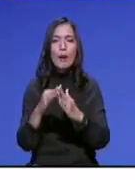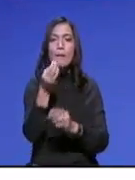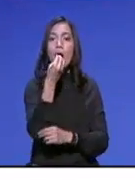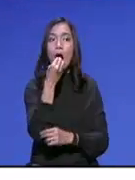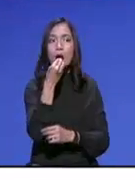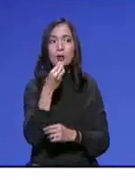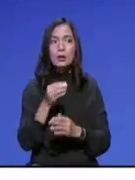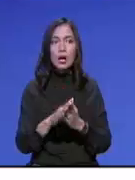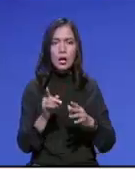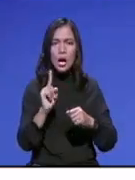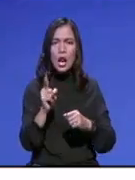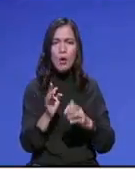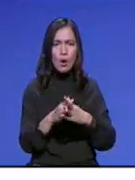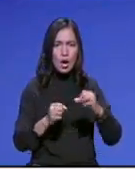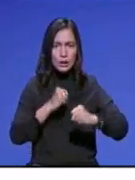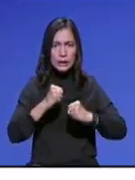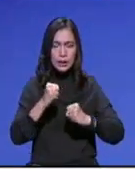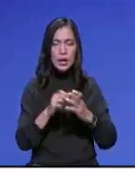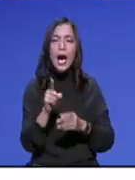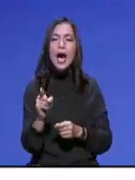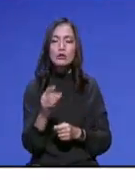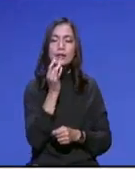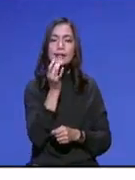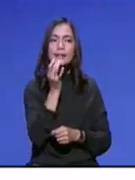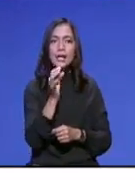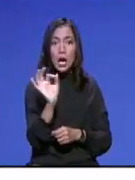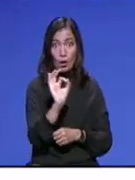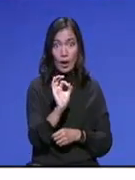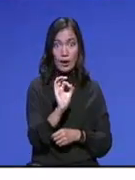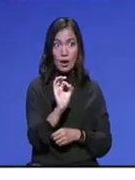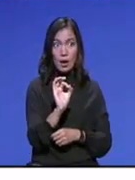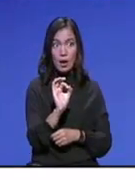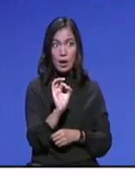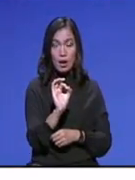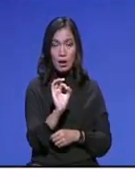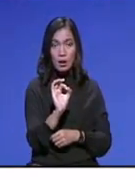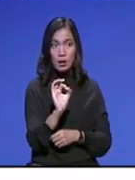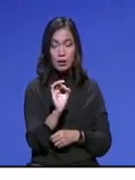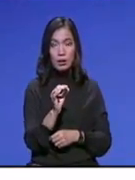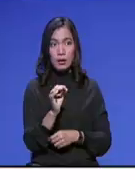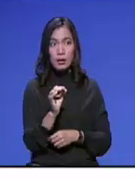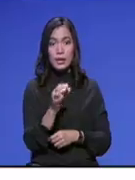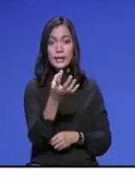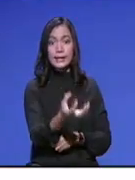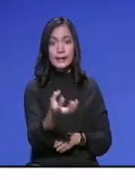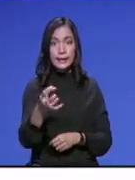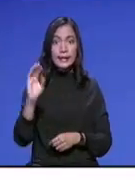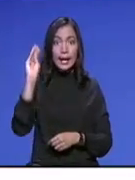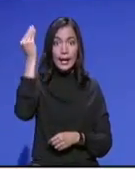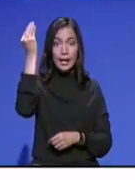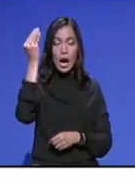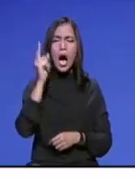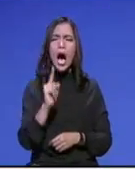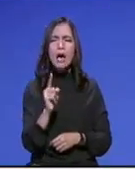kalau melakukan kegiatan harus ada izin. Kalau tidak ada izin ya. Ini teman-teman, dimanapun di Jakarta ya semua kegiatan